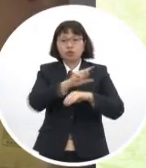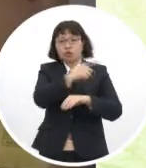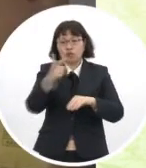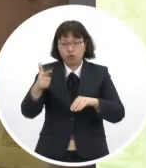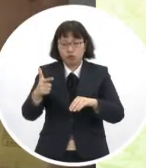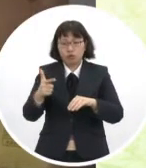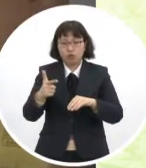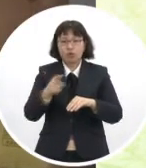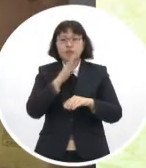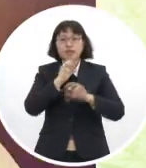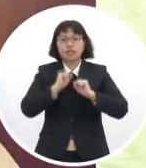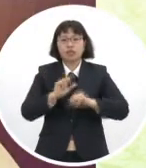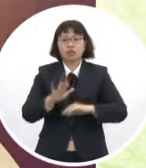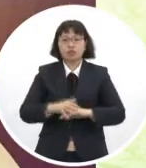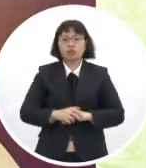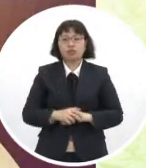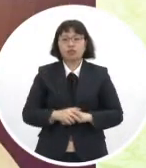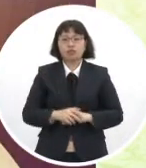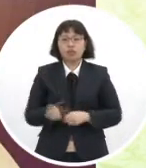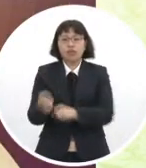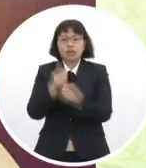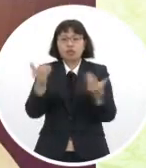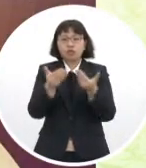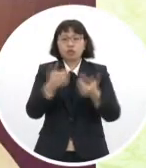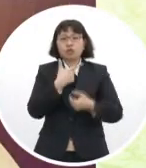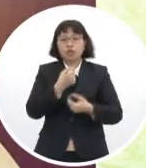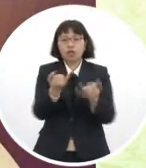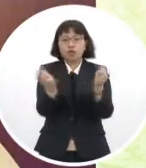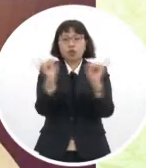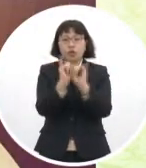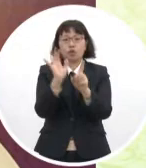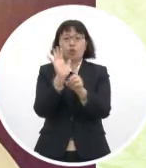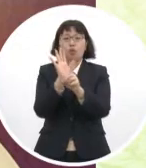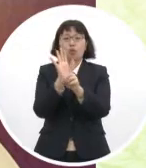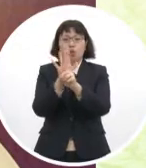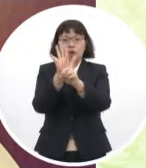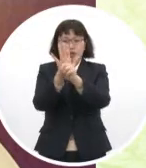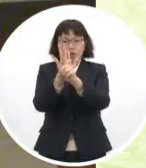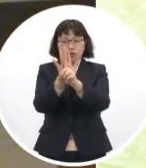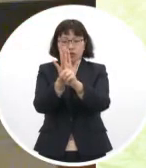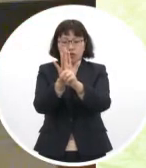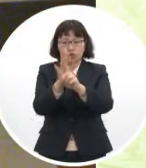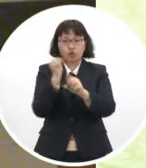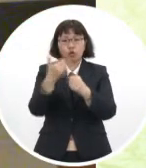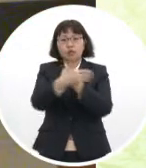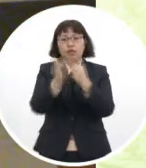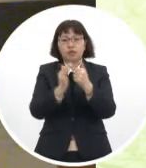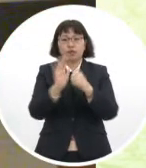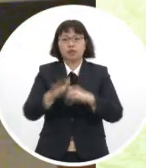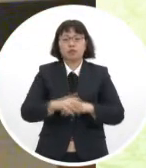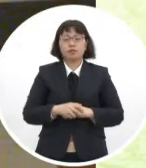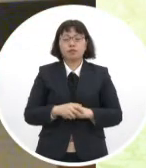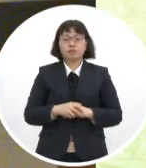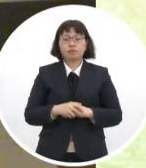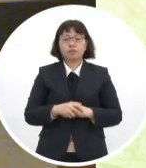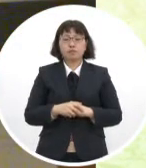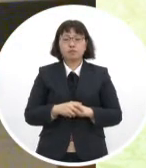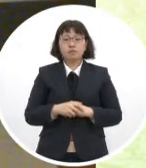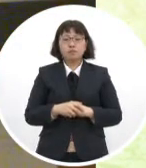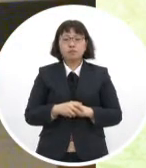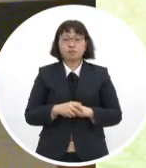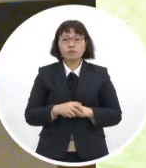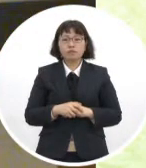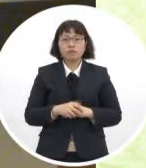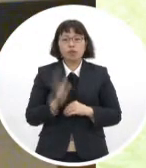よ。再就職したい女性を応援する強い味方になってくれるはず。 また将